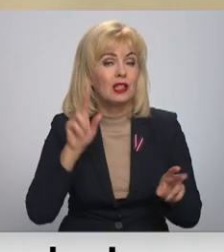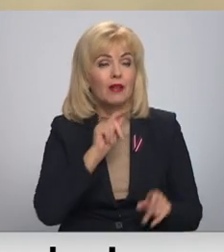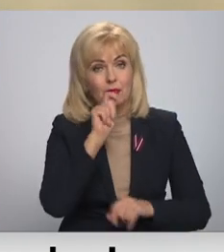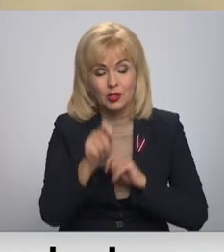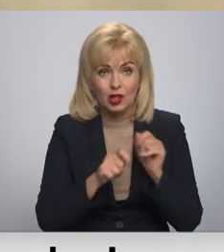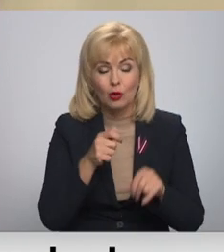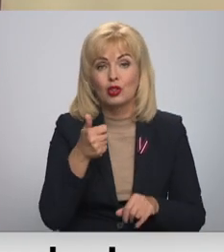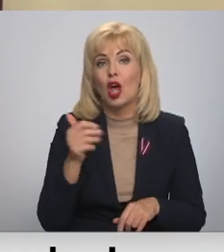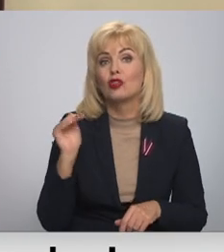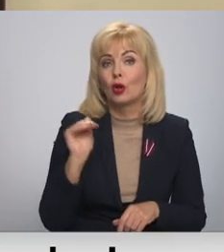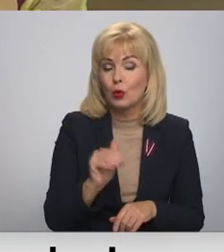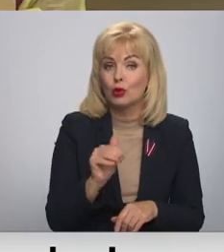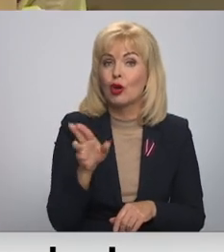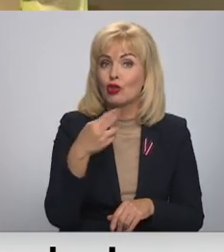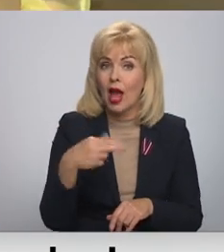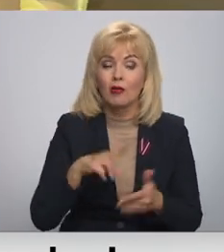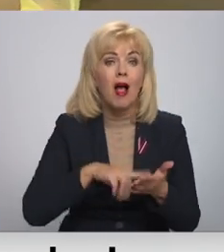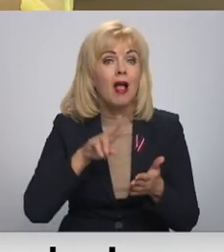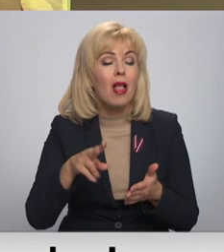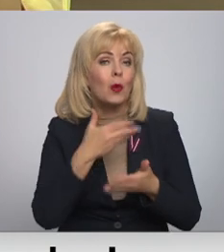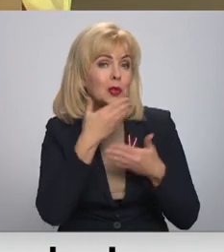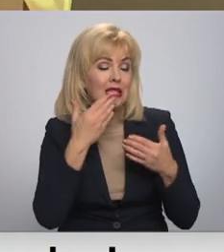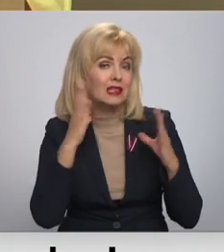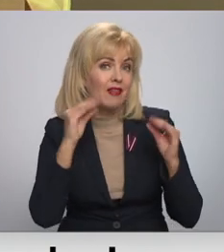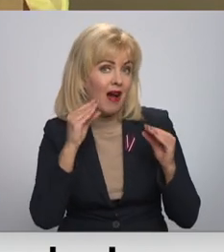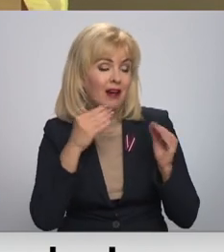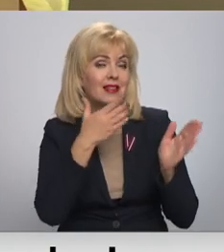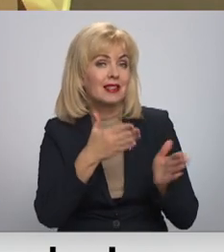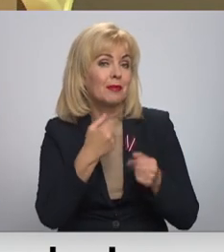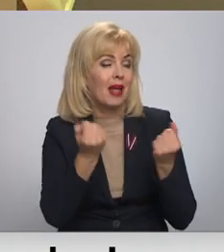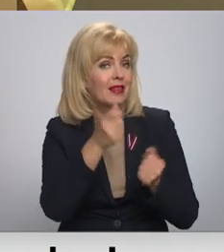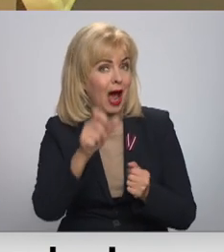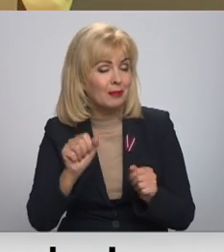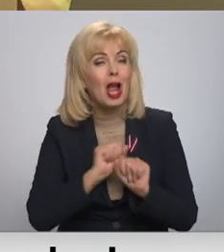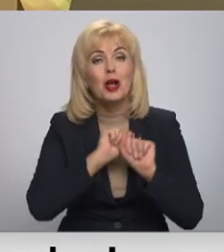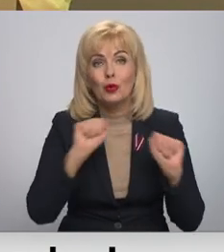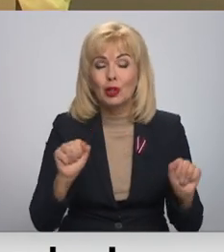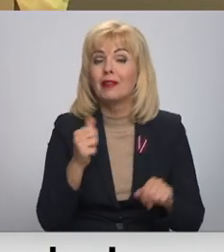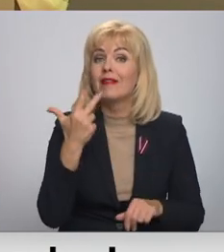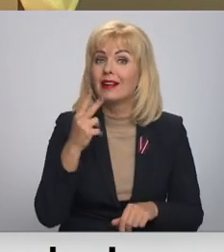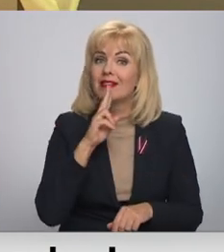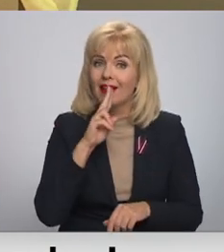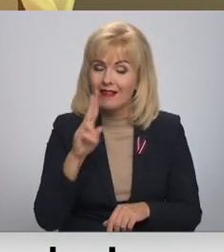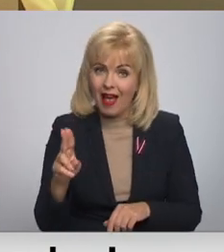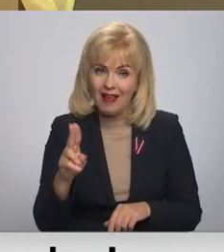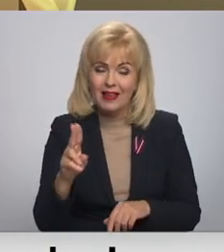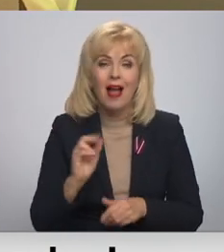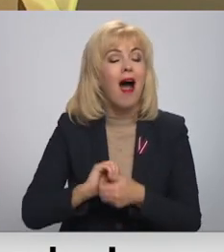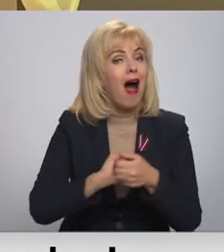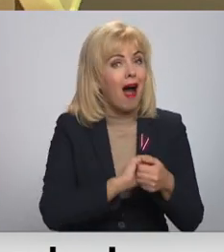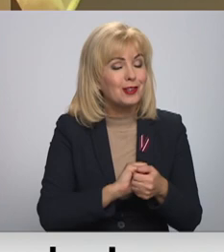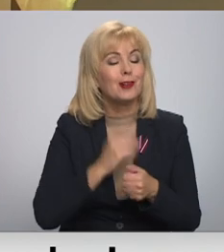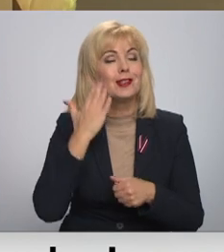jau 6000 eiro, kas ļaus siltas vakariņas slimnīcas darbiniekiem nodrošināt 3 nedēļas. Asociācija cer,